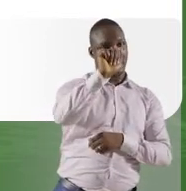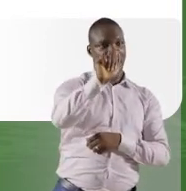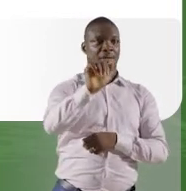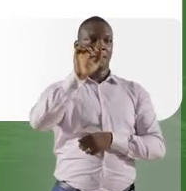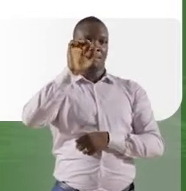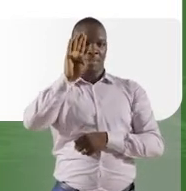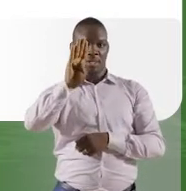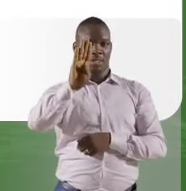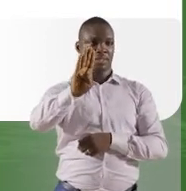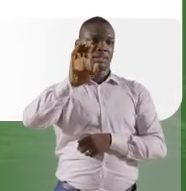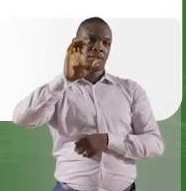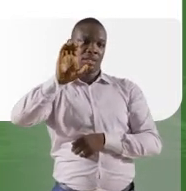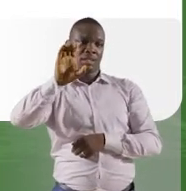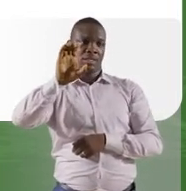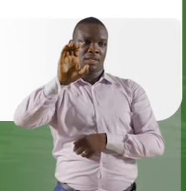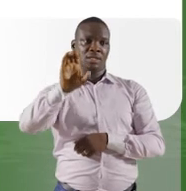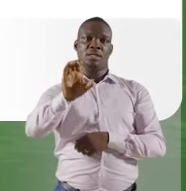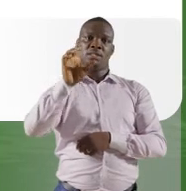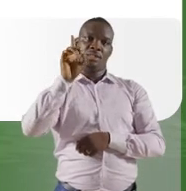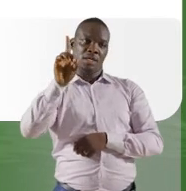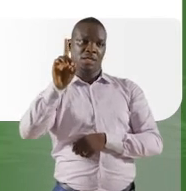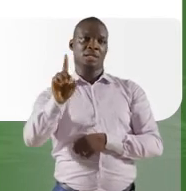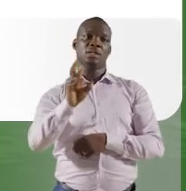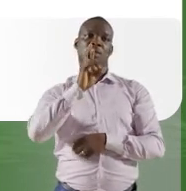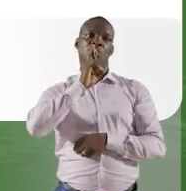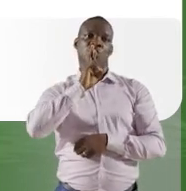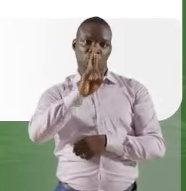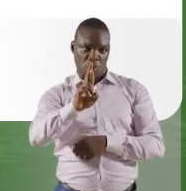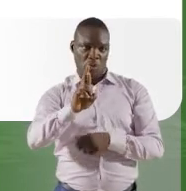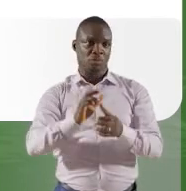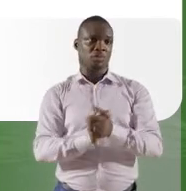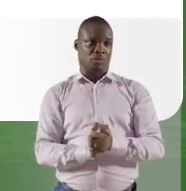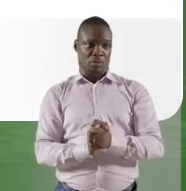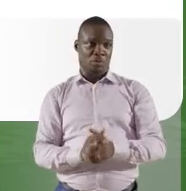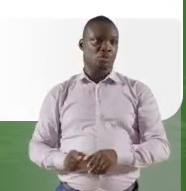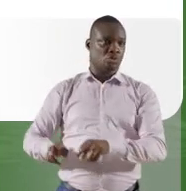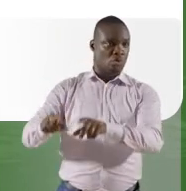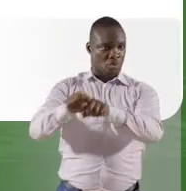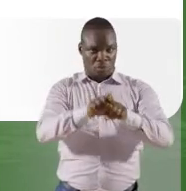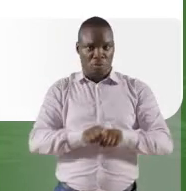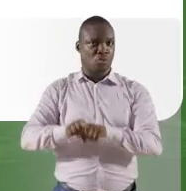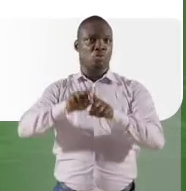B, C et D sont cocycliques.